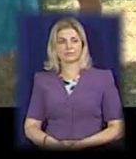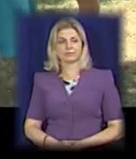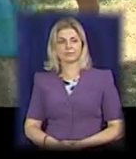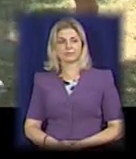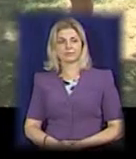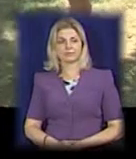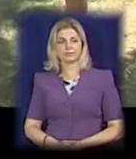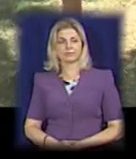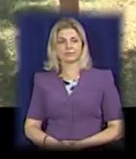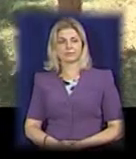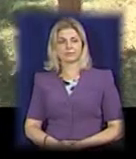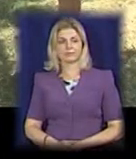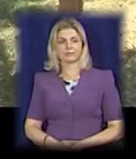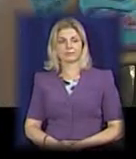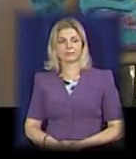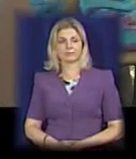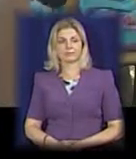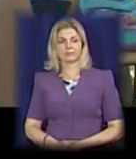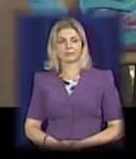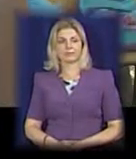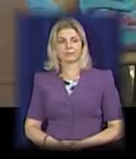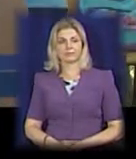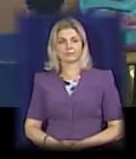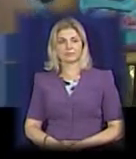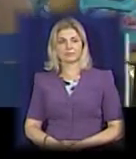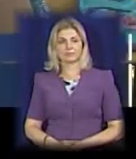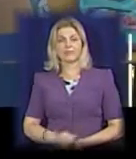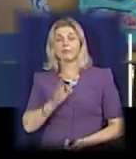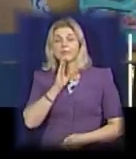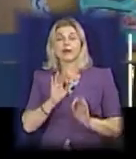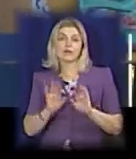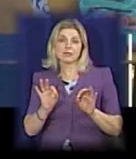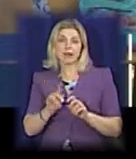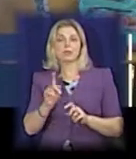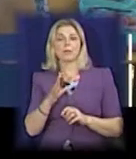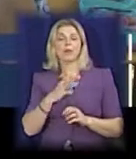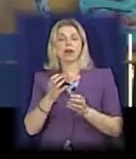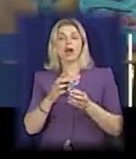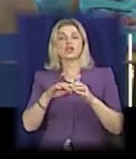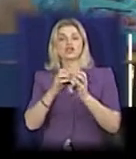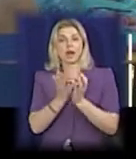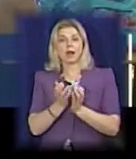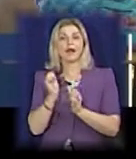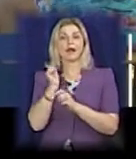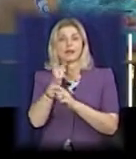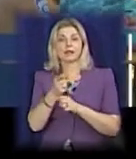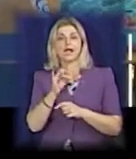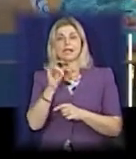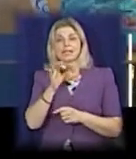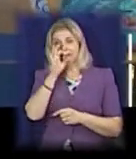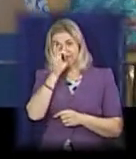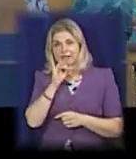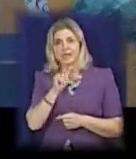Я кидала кульки в в свинок із мультику